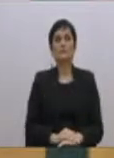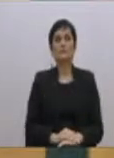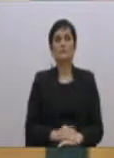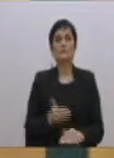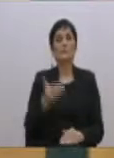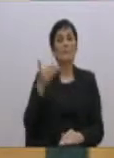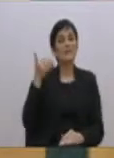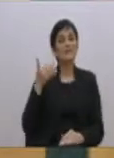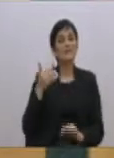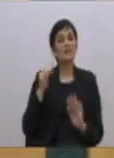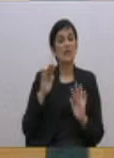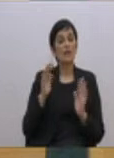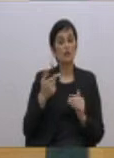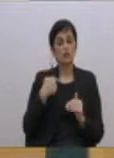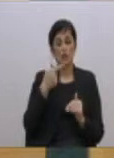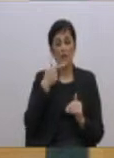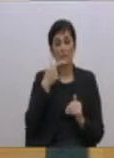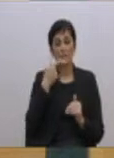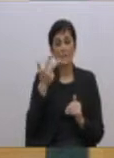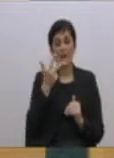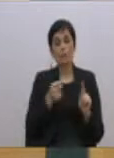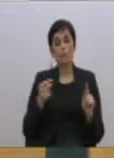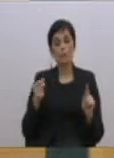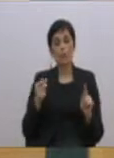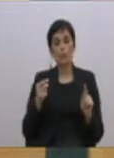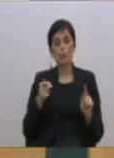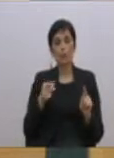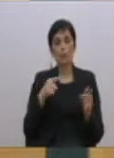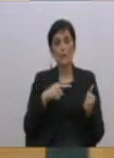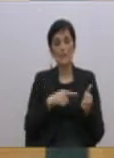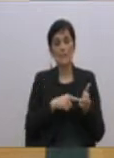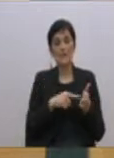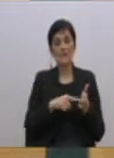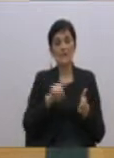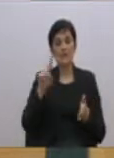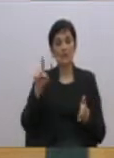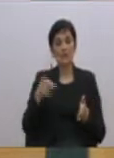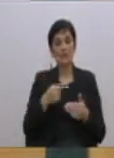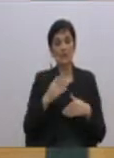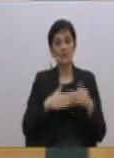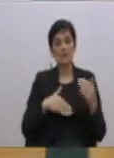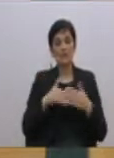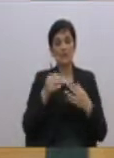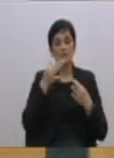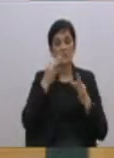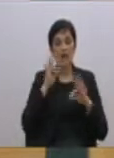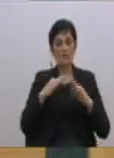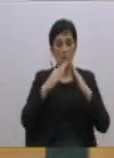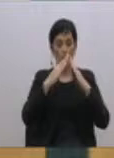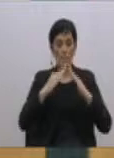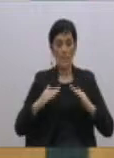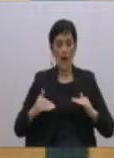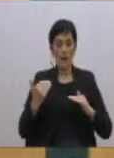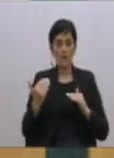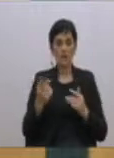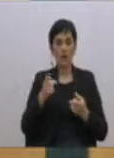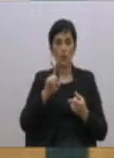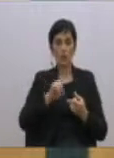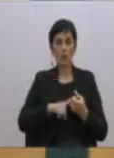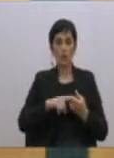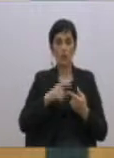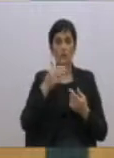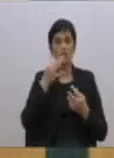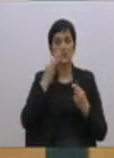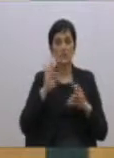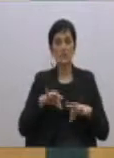Ținășim tu așa, mi-a dat vasahele, mi-a dat punctul de zi, că e bisual de bulde, basa calificații palatistui, e sukavši de bulde, basa calificații